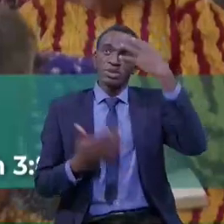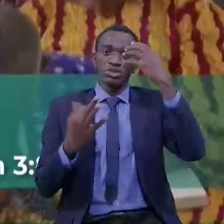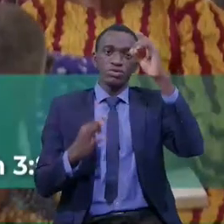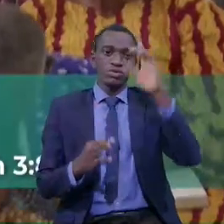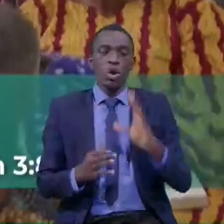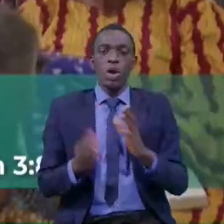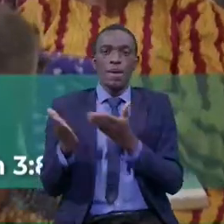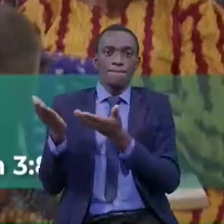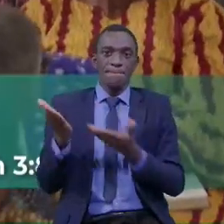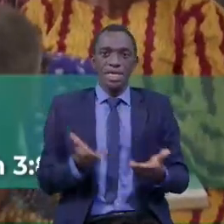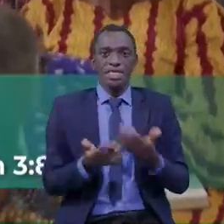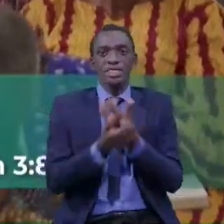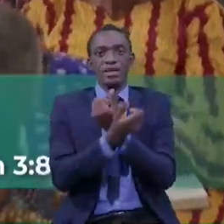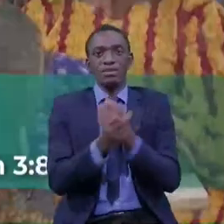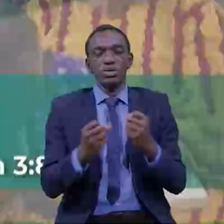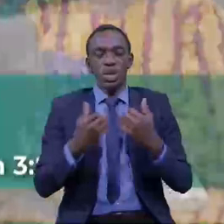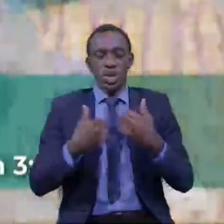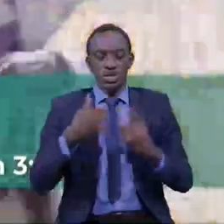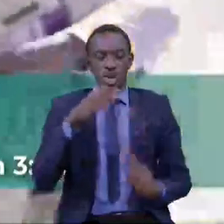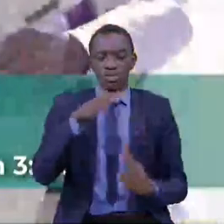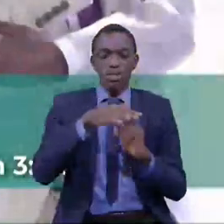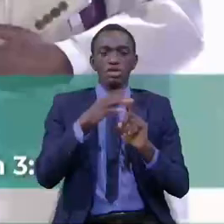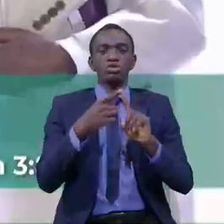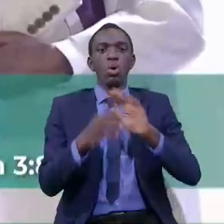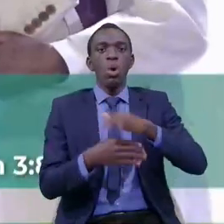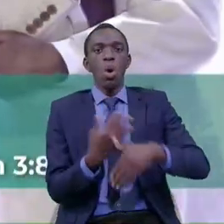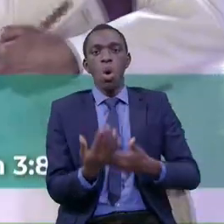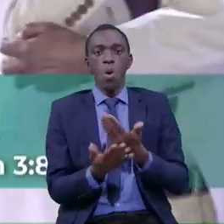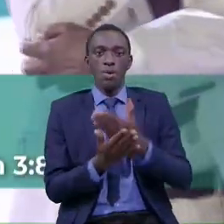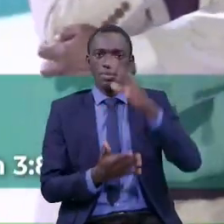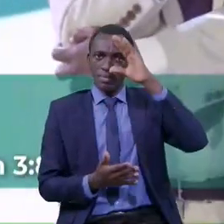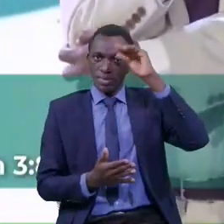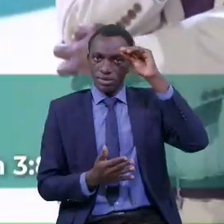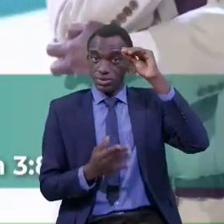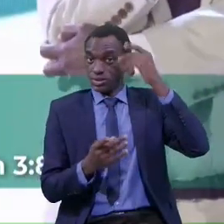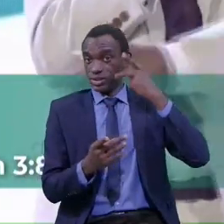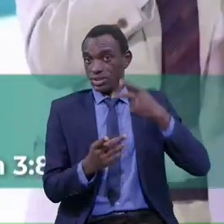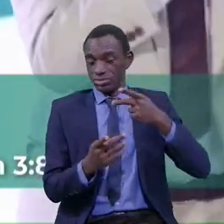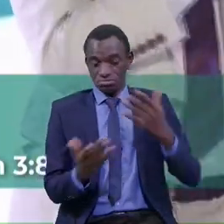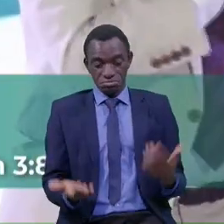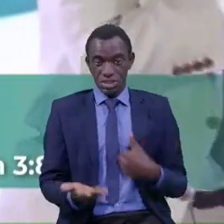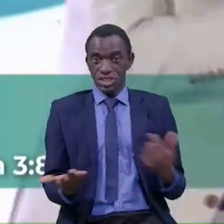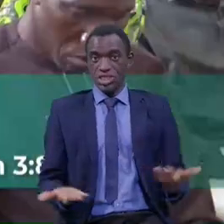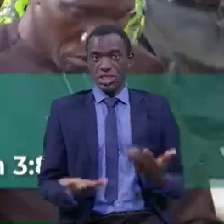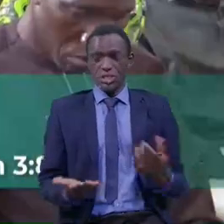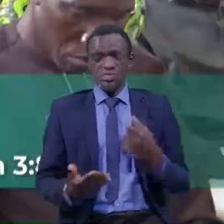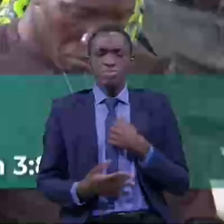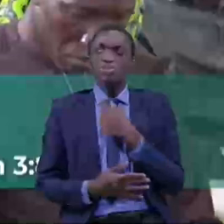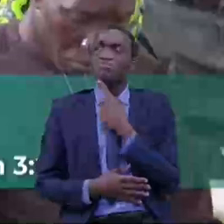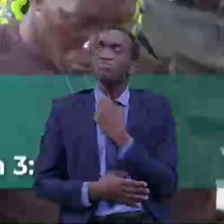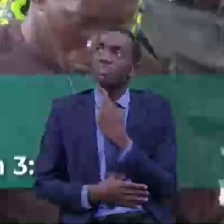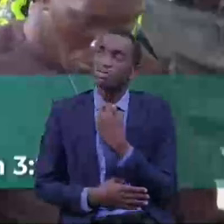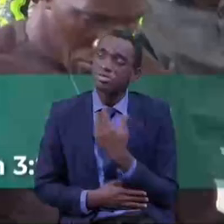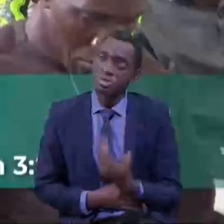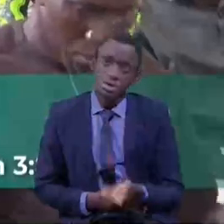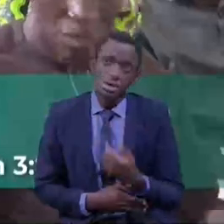pour tous les hommes, a été manifestée. Mais voici, j'ai soif.